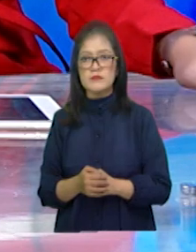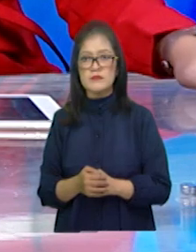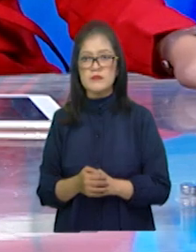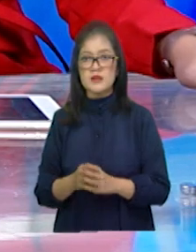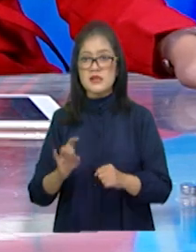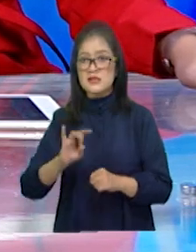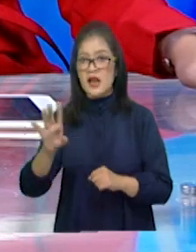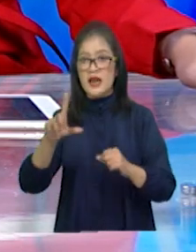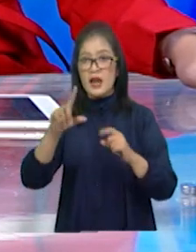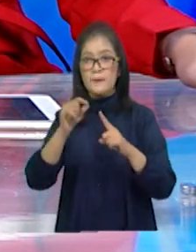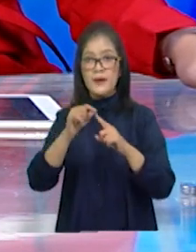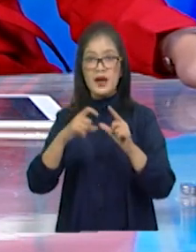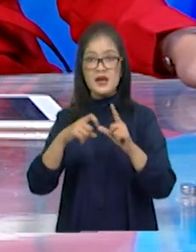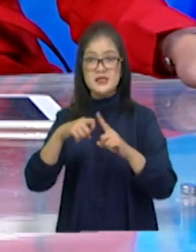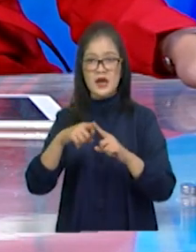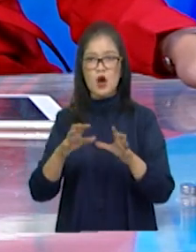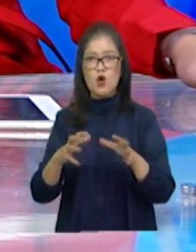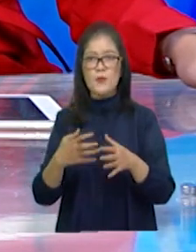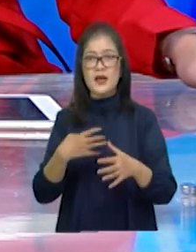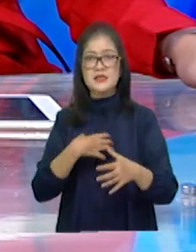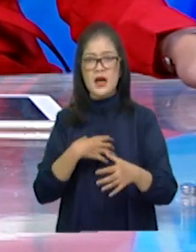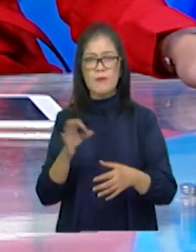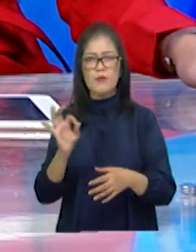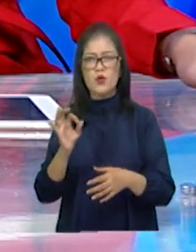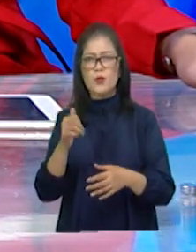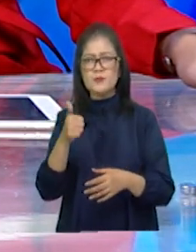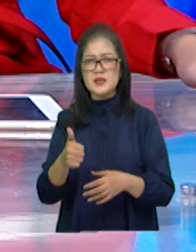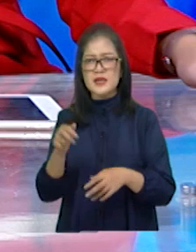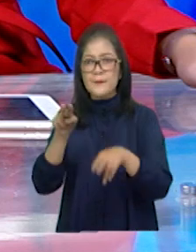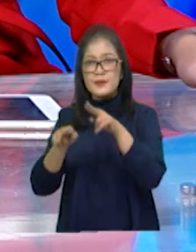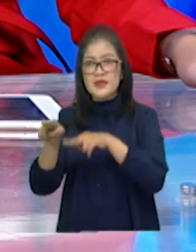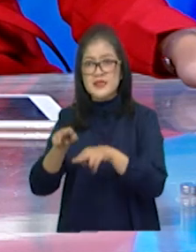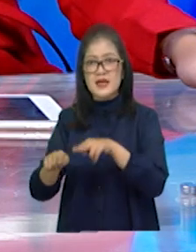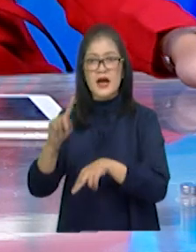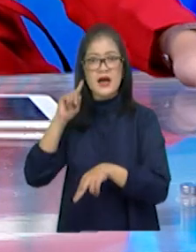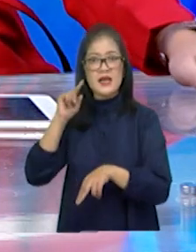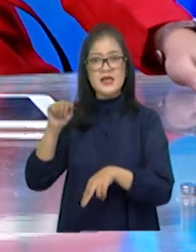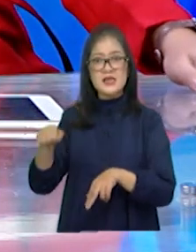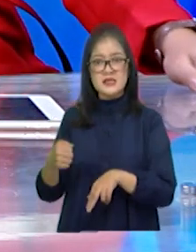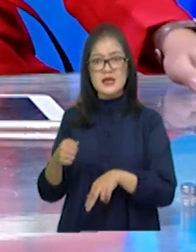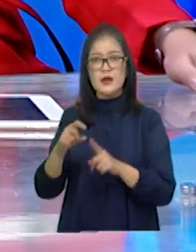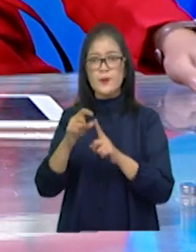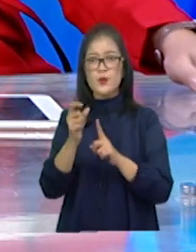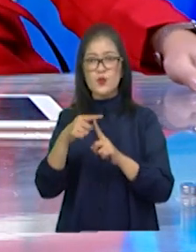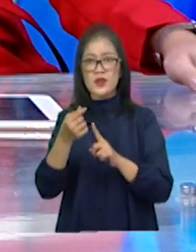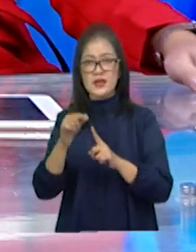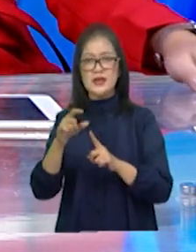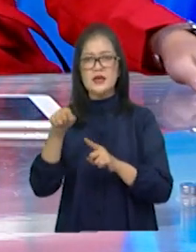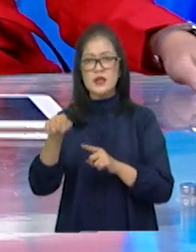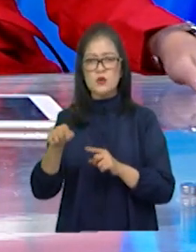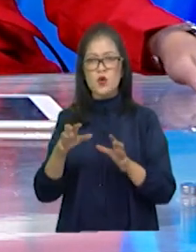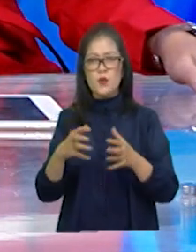Mirsa, selain LPSK, Komnas HAM juga belum bisa memeriksa istri Kadiv Propam nonaktif Putri Candrawati. Komnas HAM masih menunggu